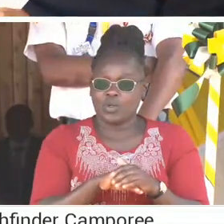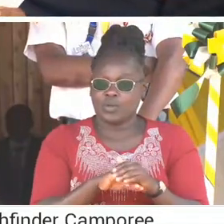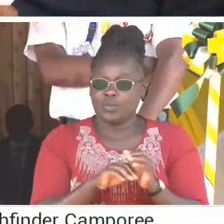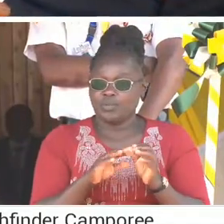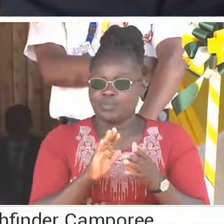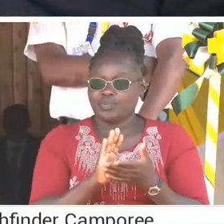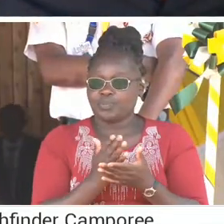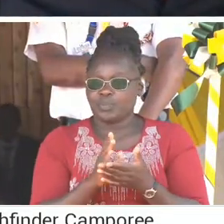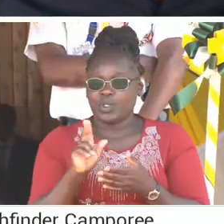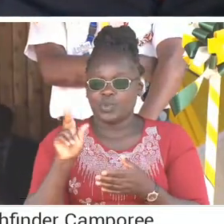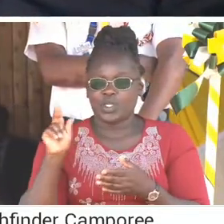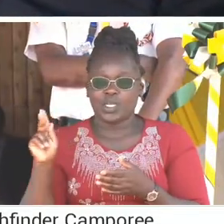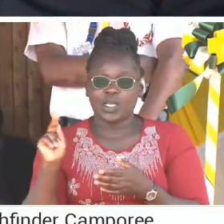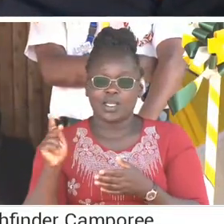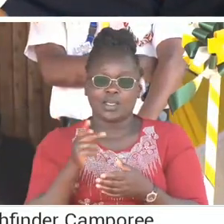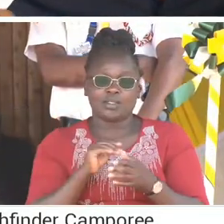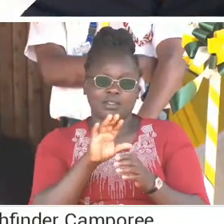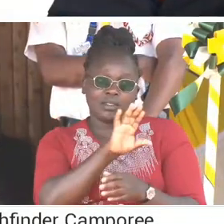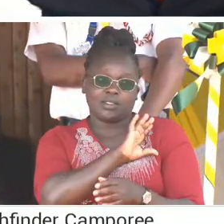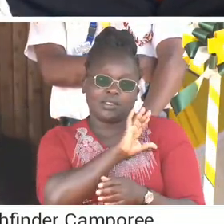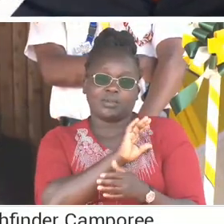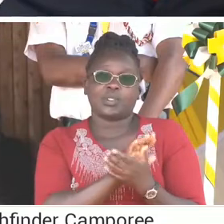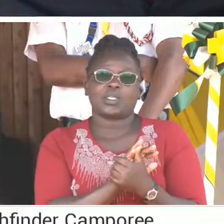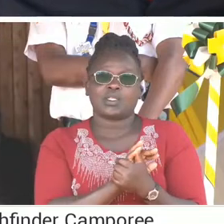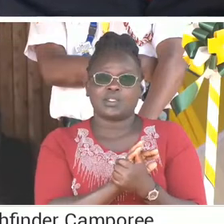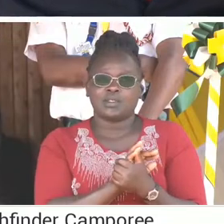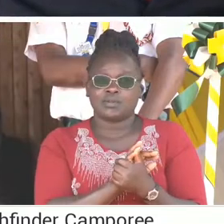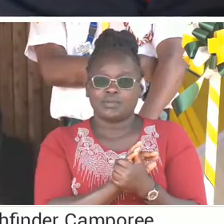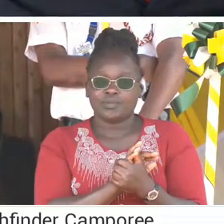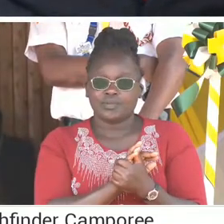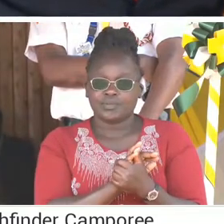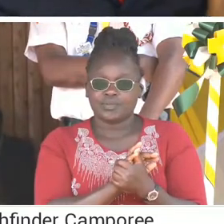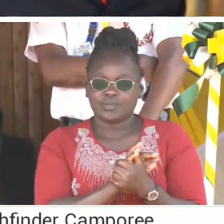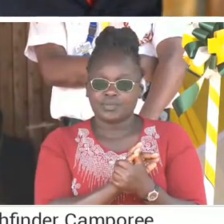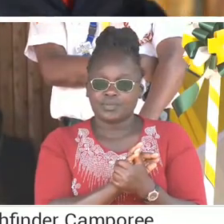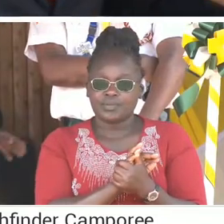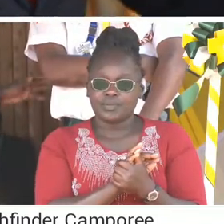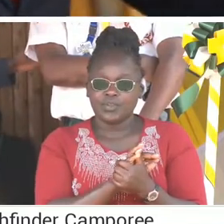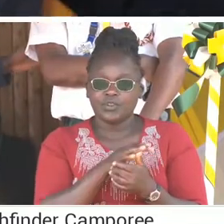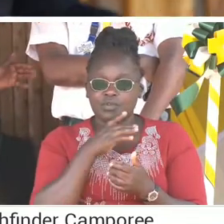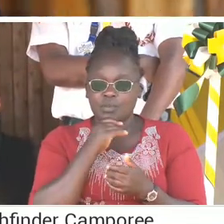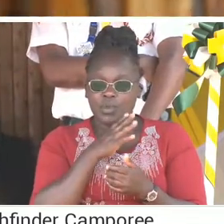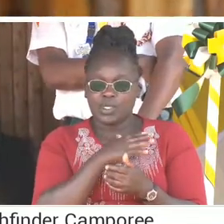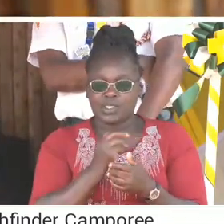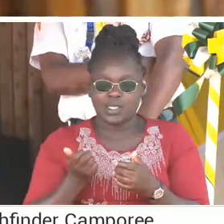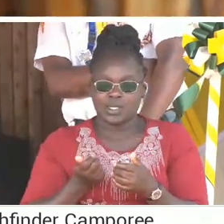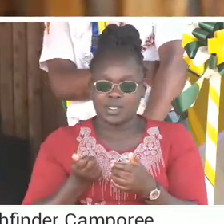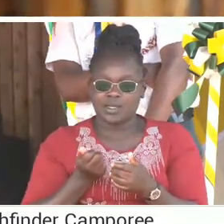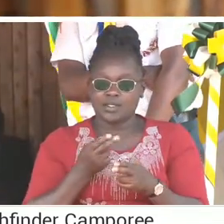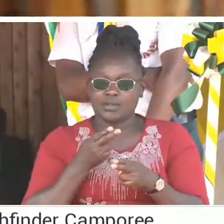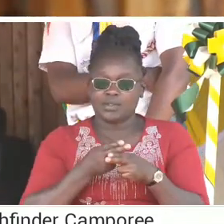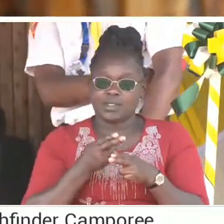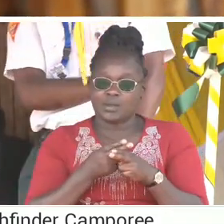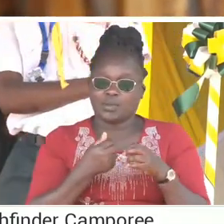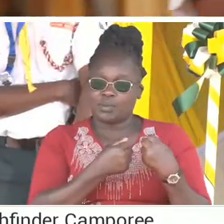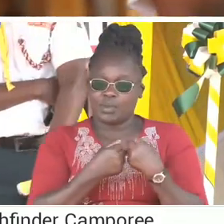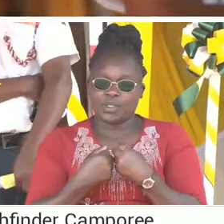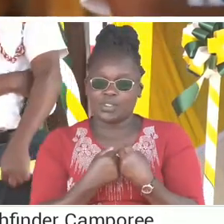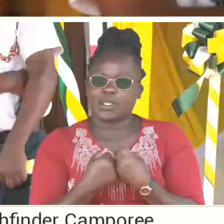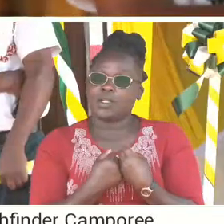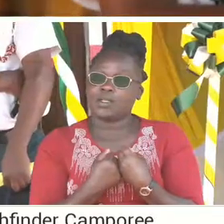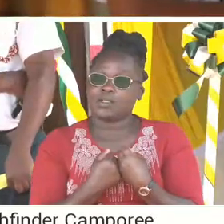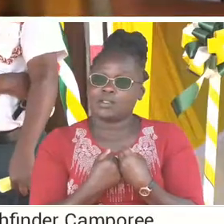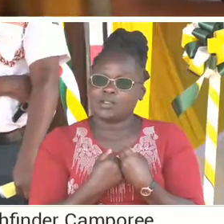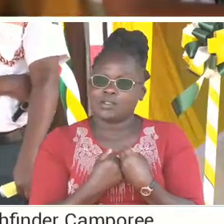Chepterit wavulana na Kaigat na Kapsabet kwa wasichana. Taarifa nyingine ni kuwa katika siku